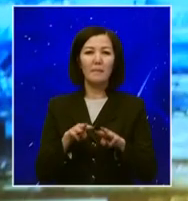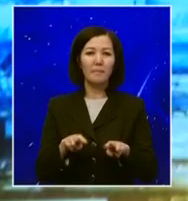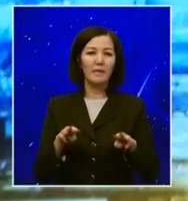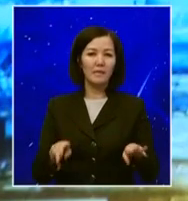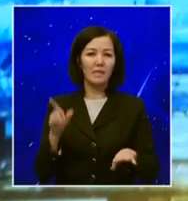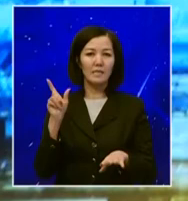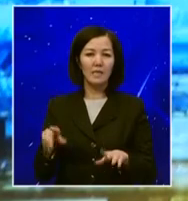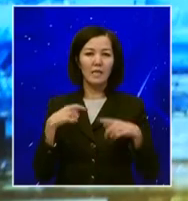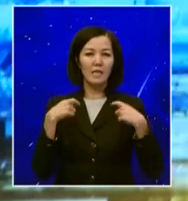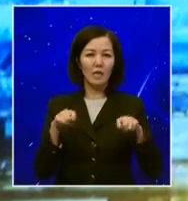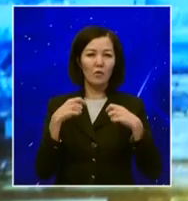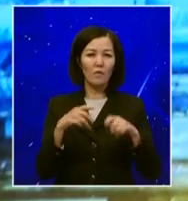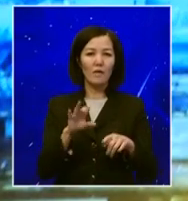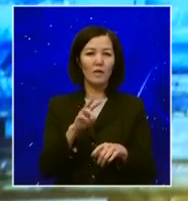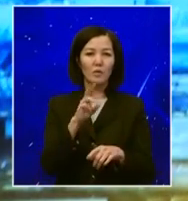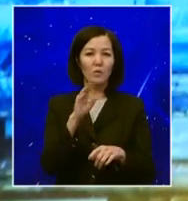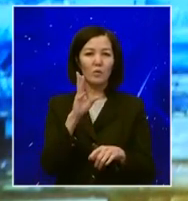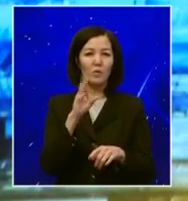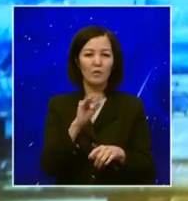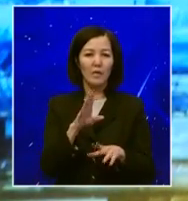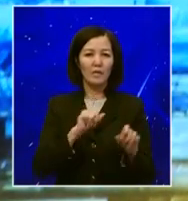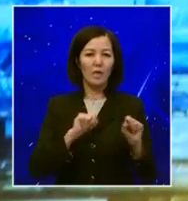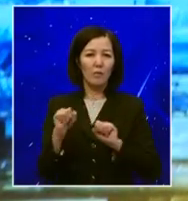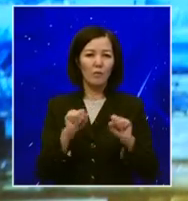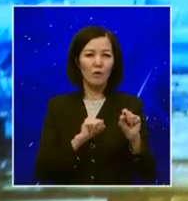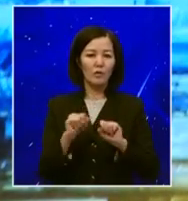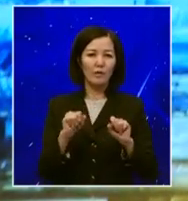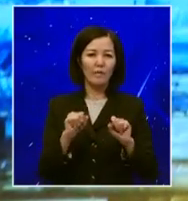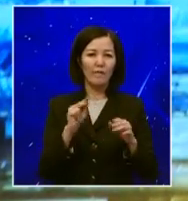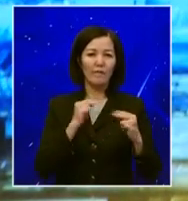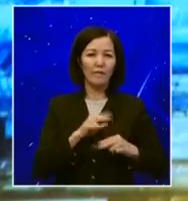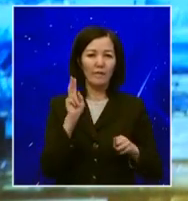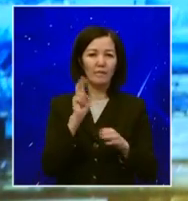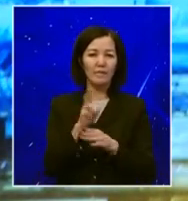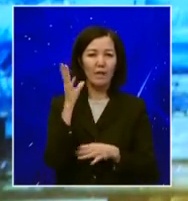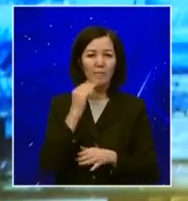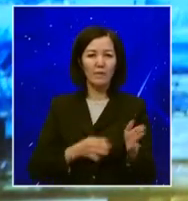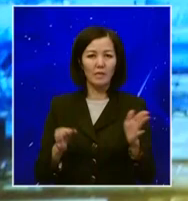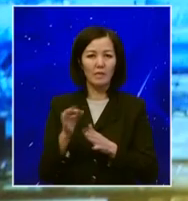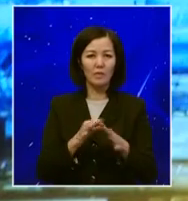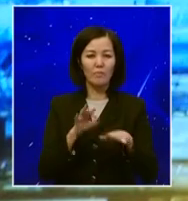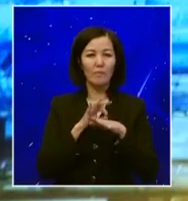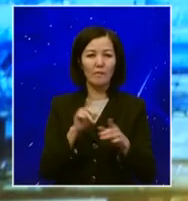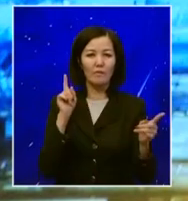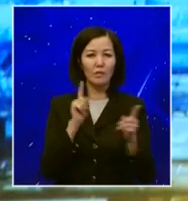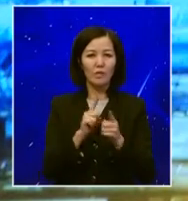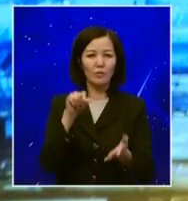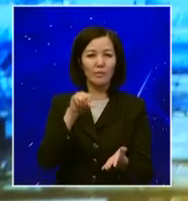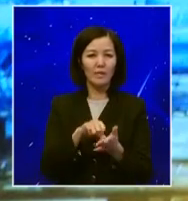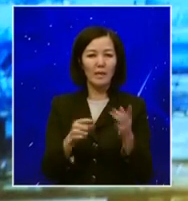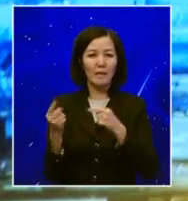Министр торговли и интеграции Бахыт Султанов в рамках рабочего визита в Алматинскую область провел встречу с